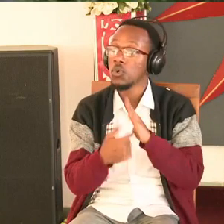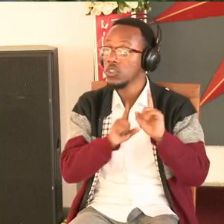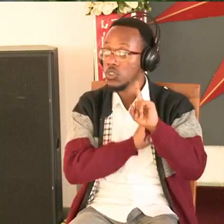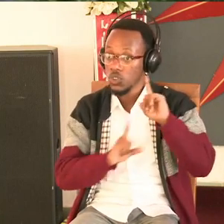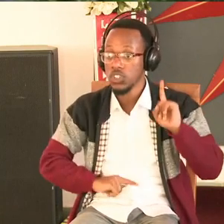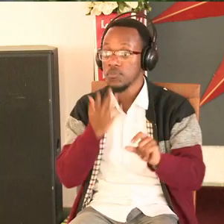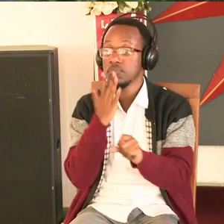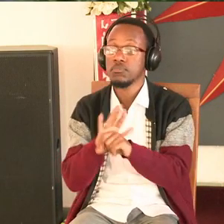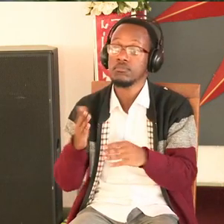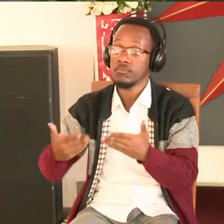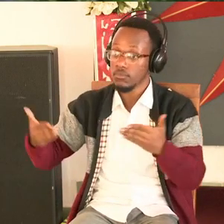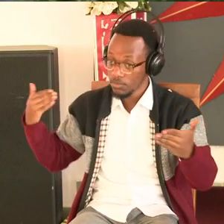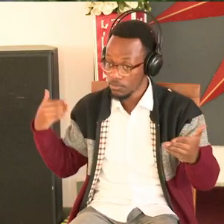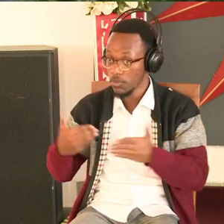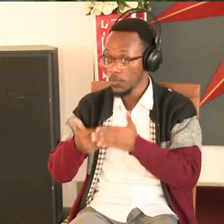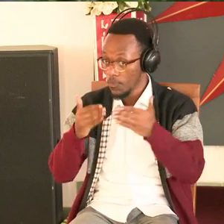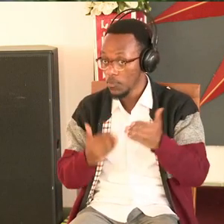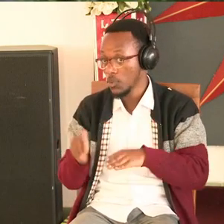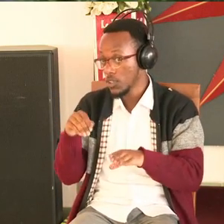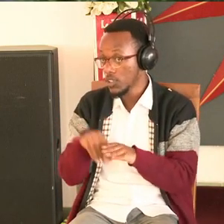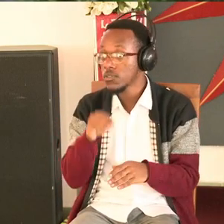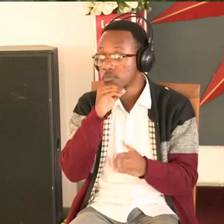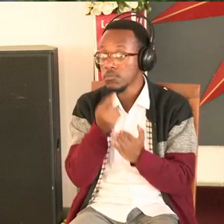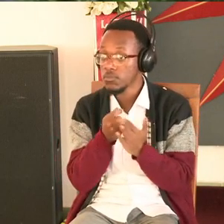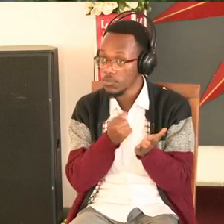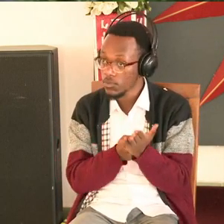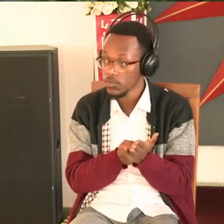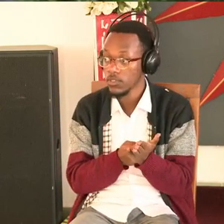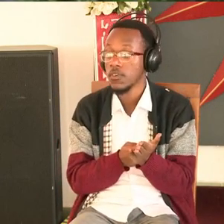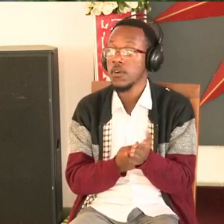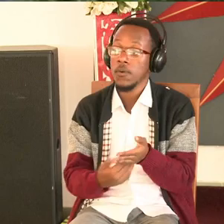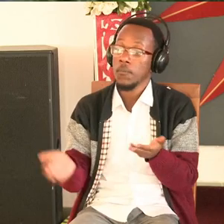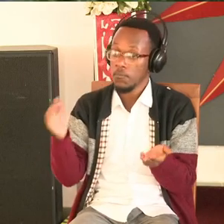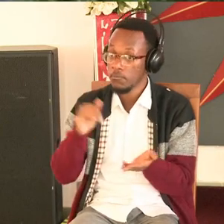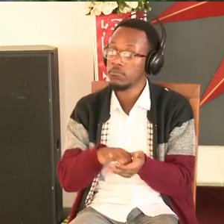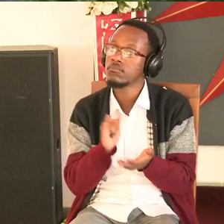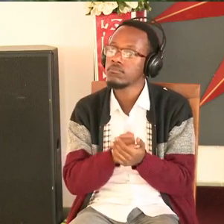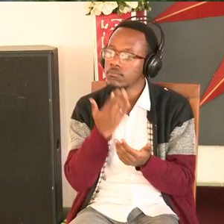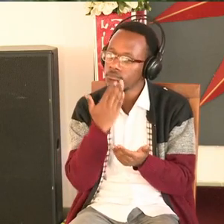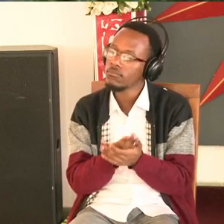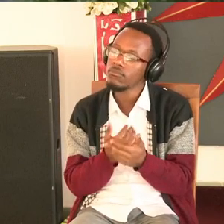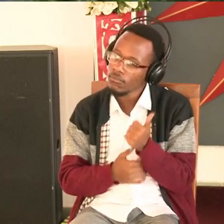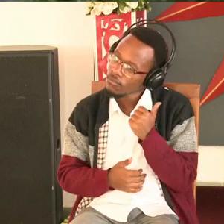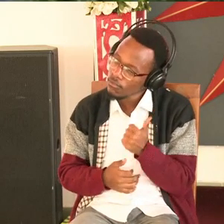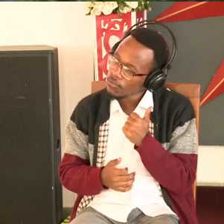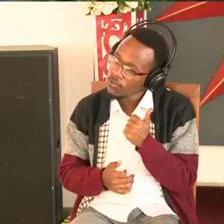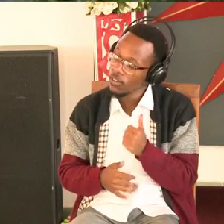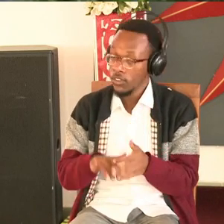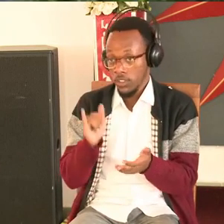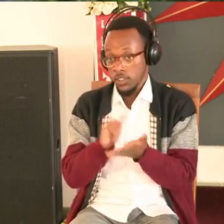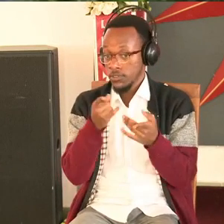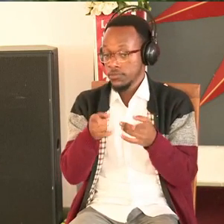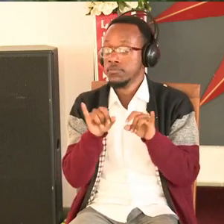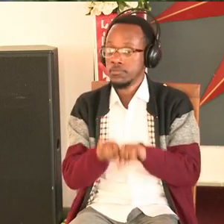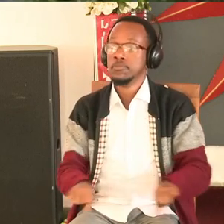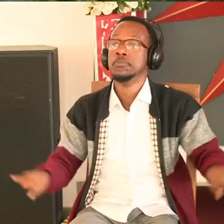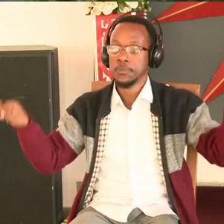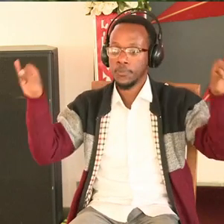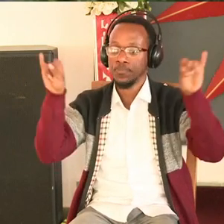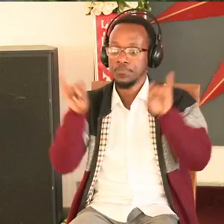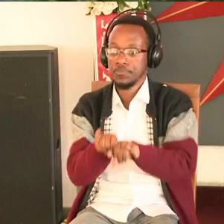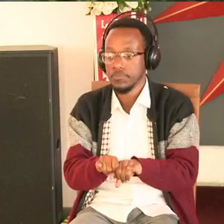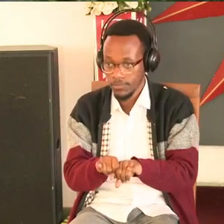Imana yari yarasezeranije mu isezerano rya kera, kandi ni byiza aho ngaho. Iki nicyo cyangombwa